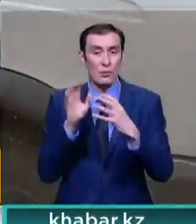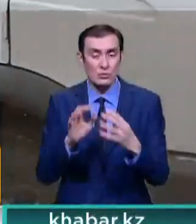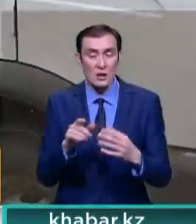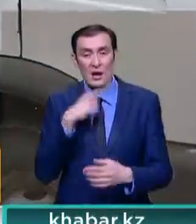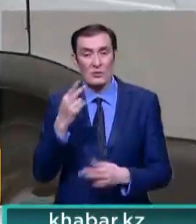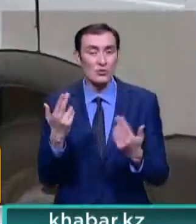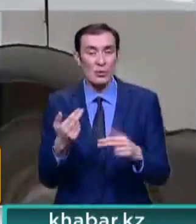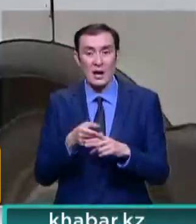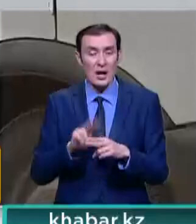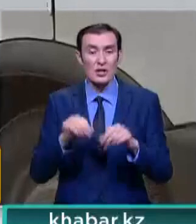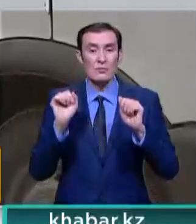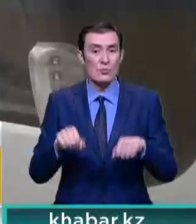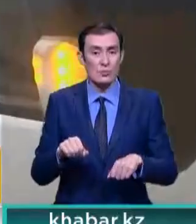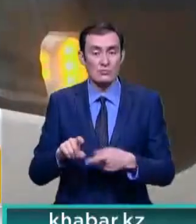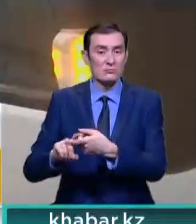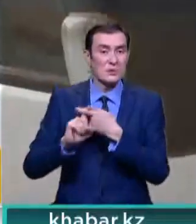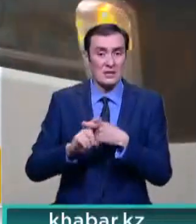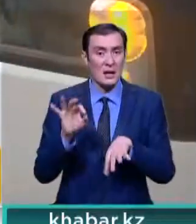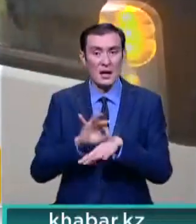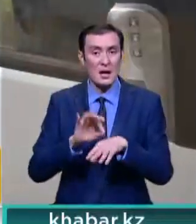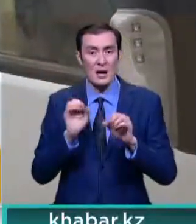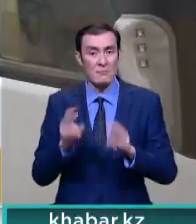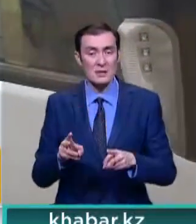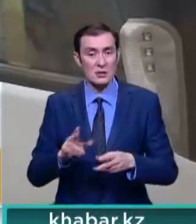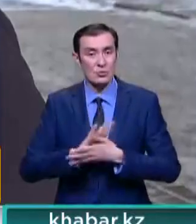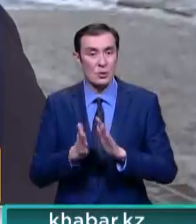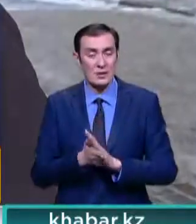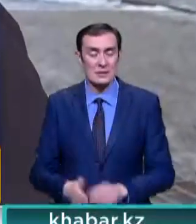что здесь они могут подхватить коронавирусную инфекцию.